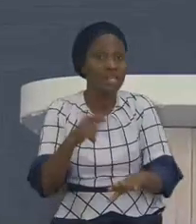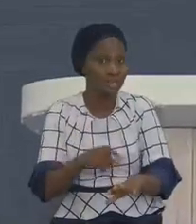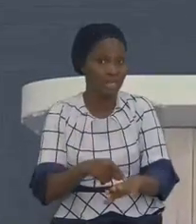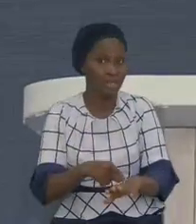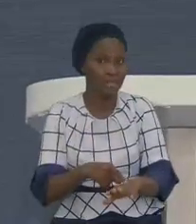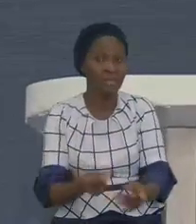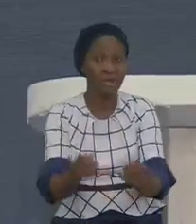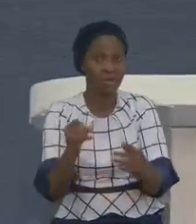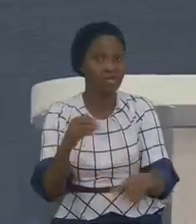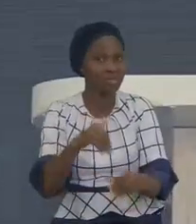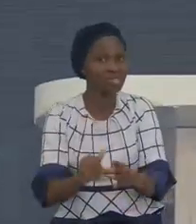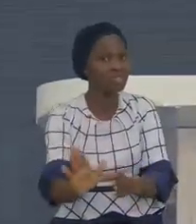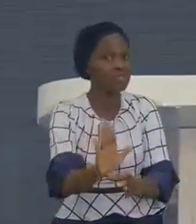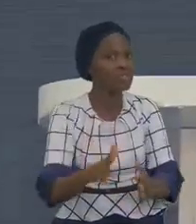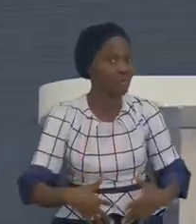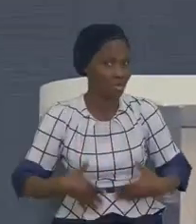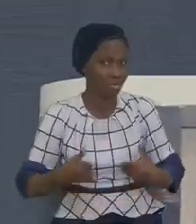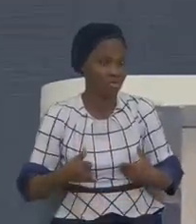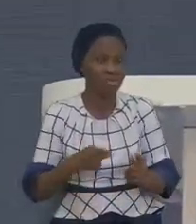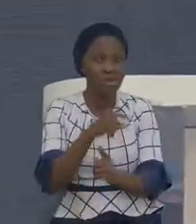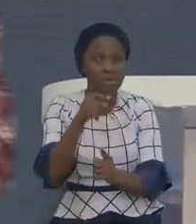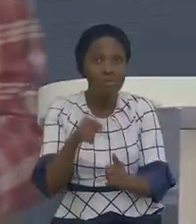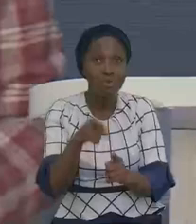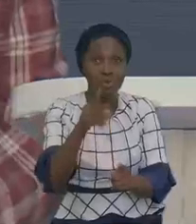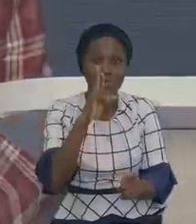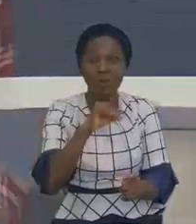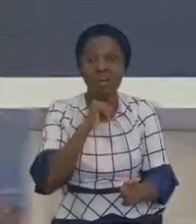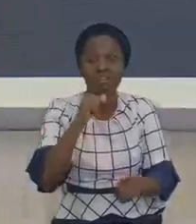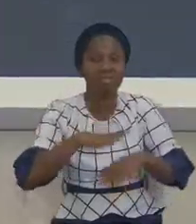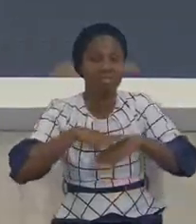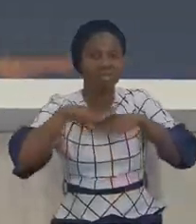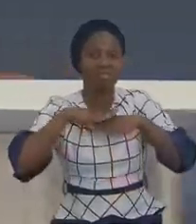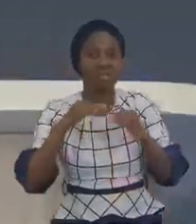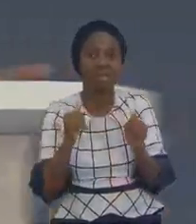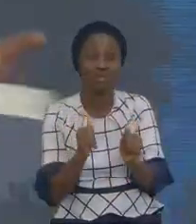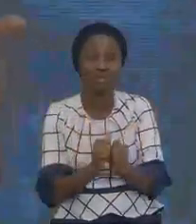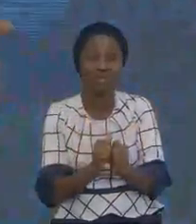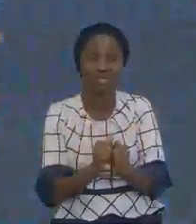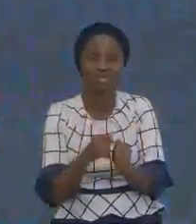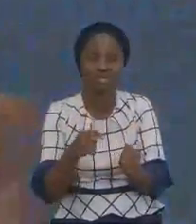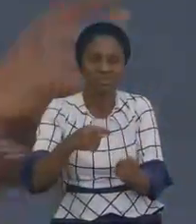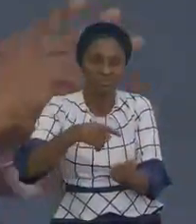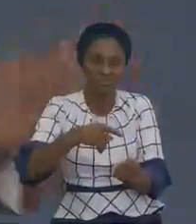quand tu es insatisfait de cette vie où tu tournes en rond.